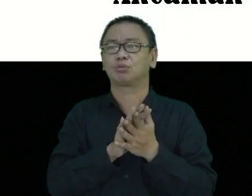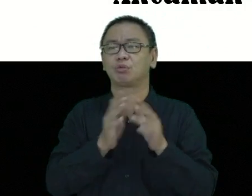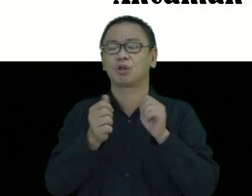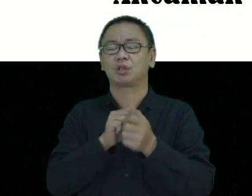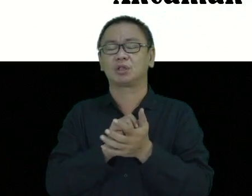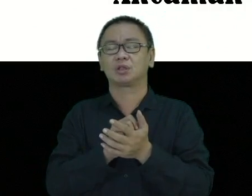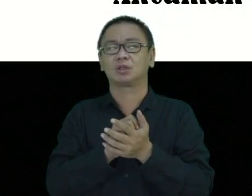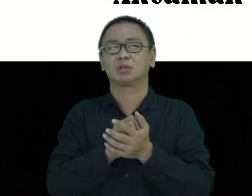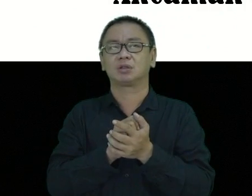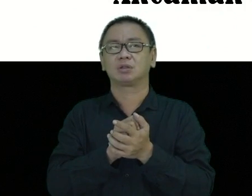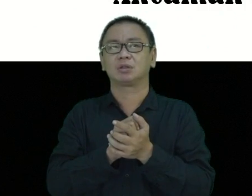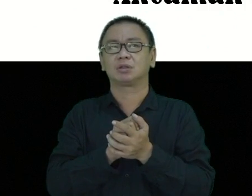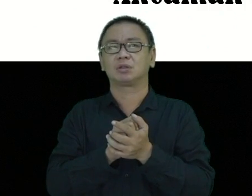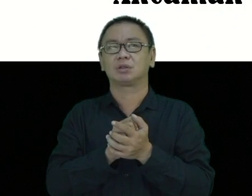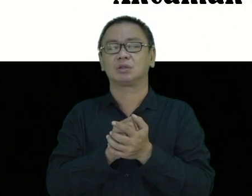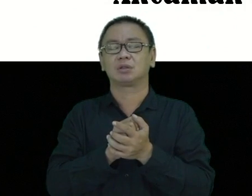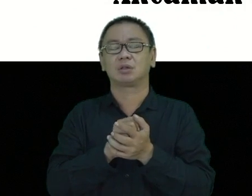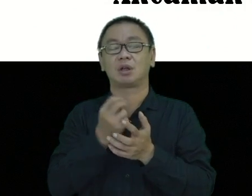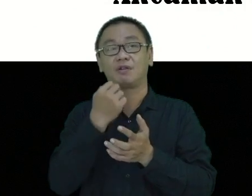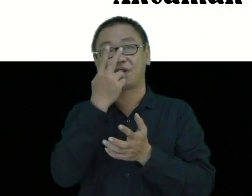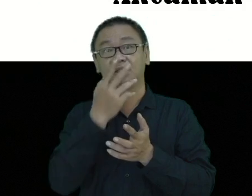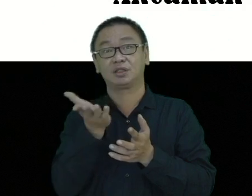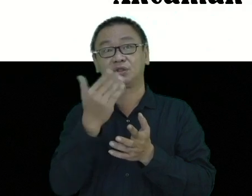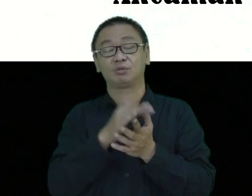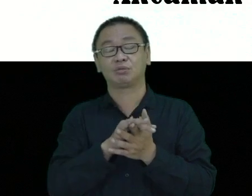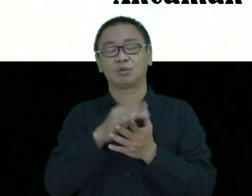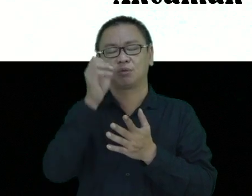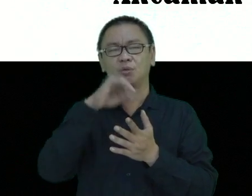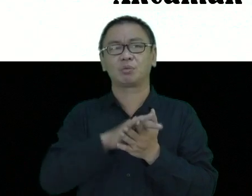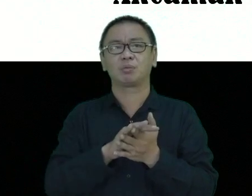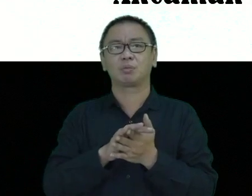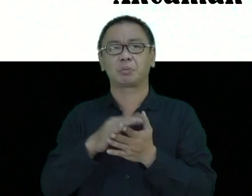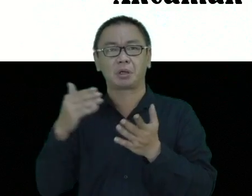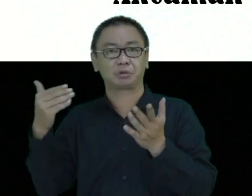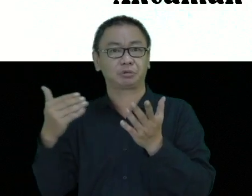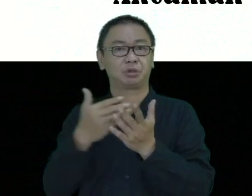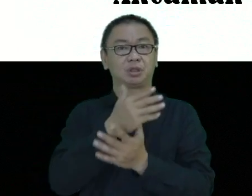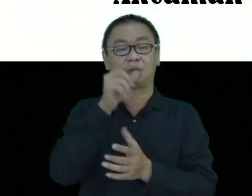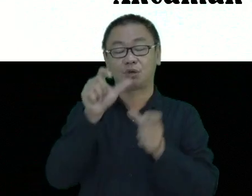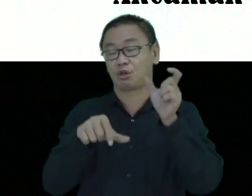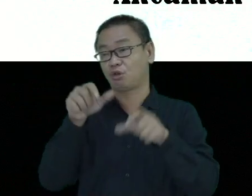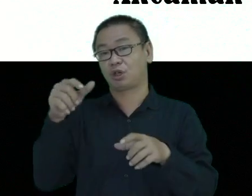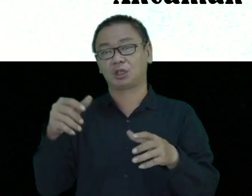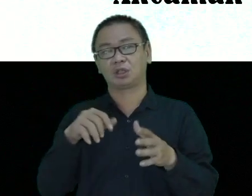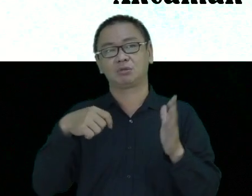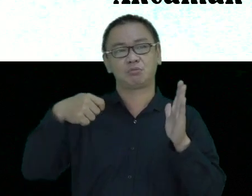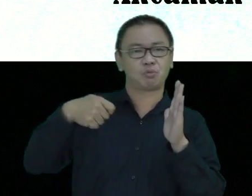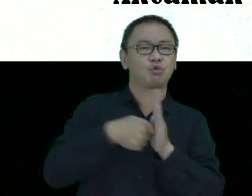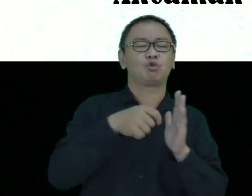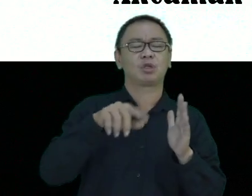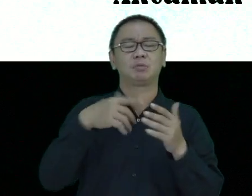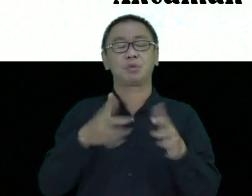hidup, datanglah dari empat penjuru angin dan berhembuslah ke dalam orang-orang yang terbunuh ini supaya mereka